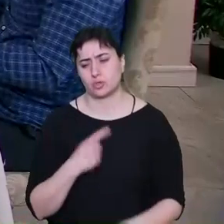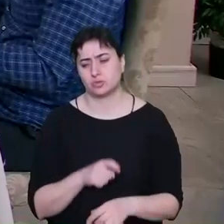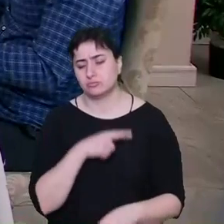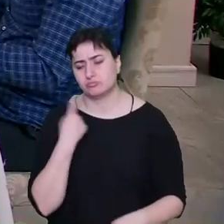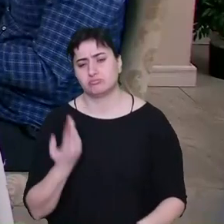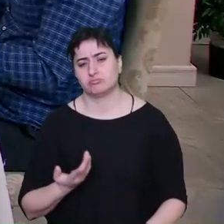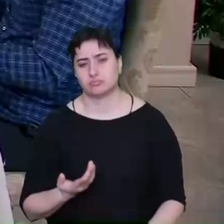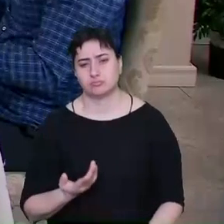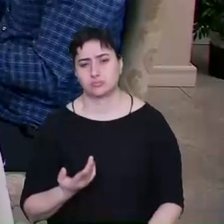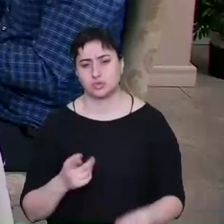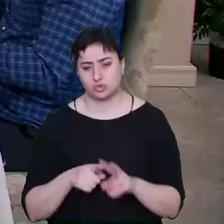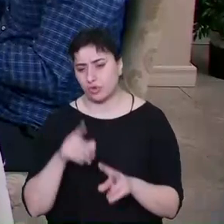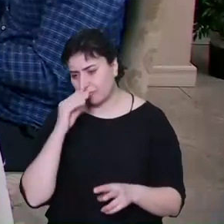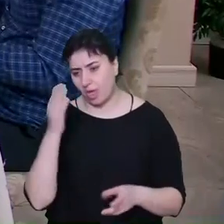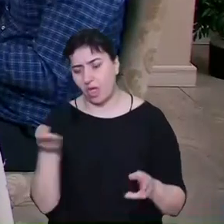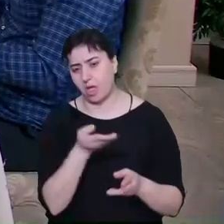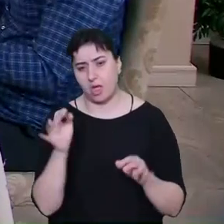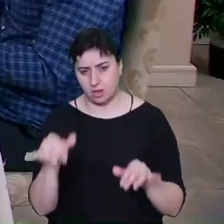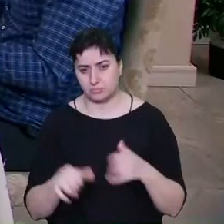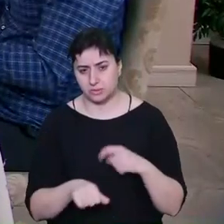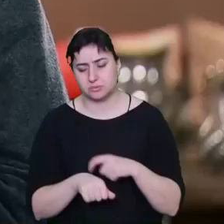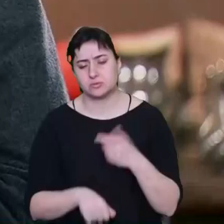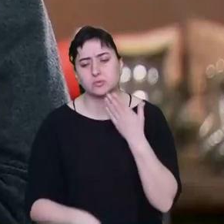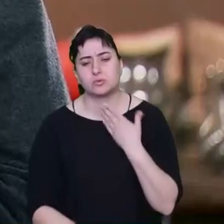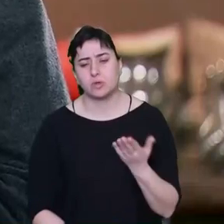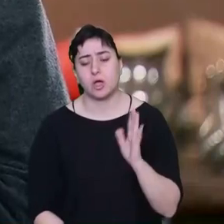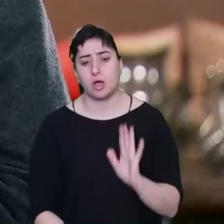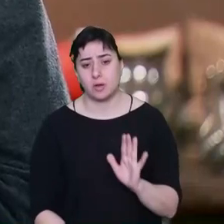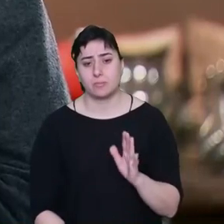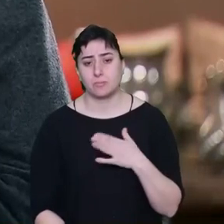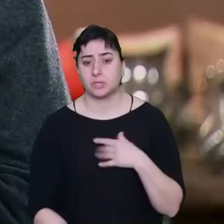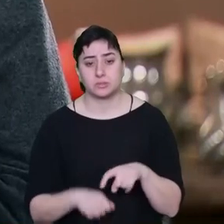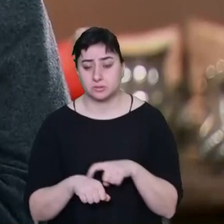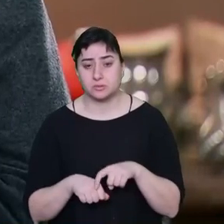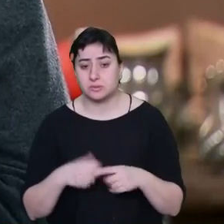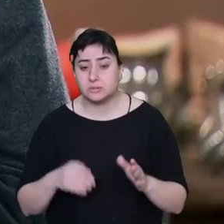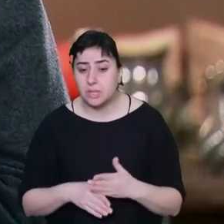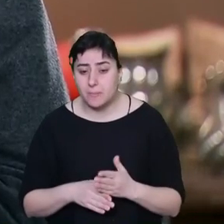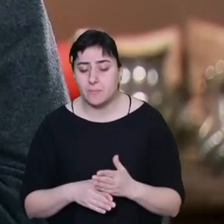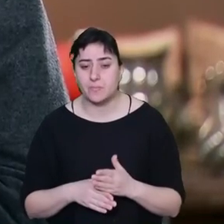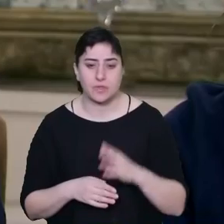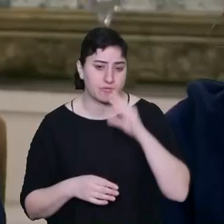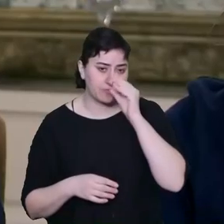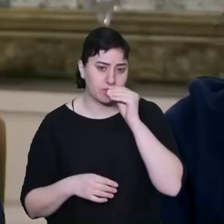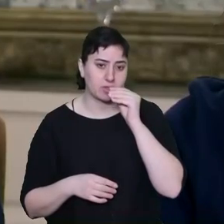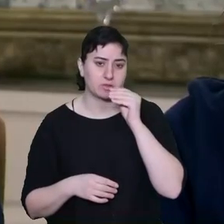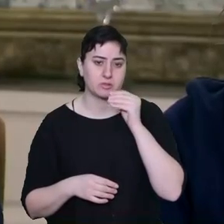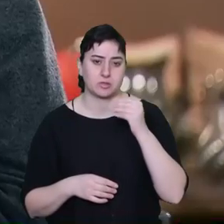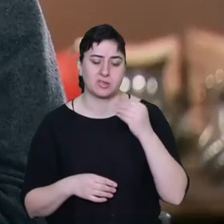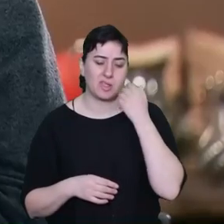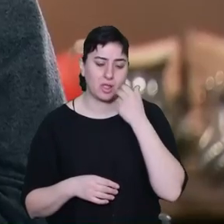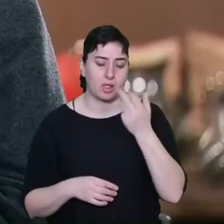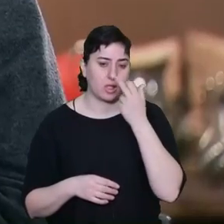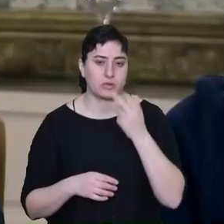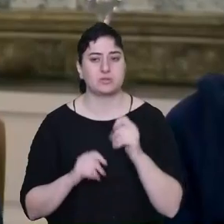kızayım? Nurhan da Fenerli, ona kızar mıyım ya? Ama benim kızdım yani... Fener'i tutup da kendini Trabzonlu